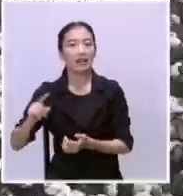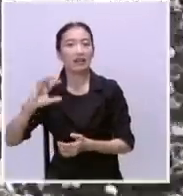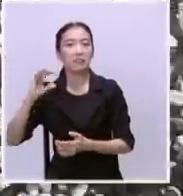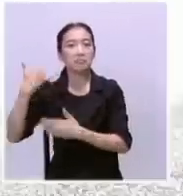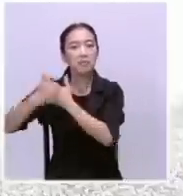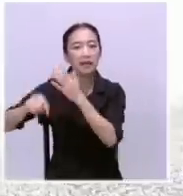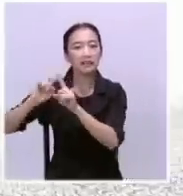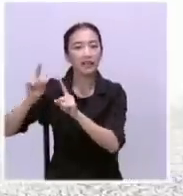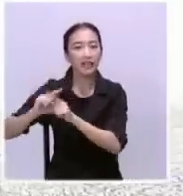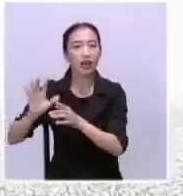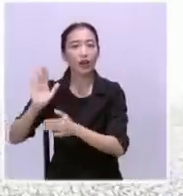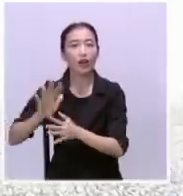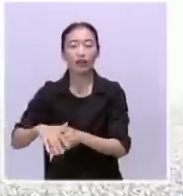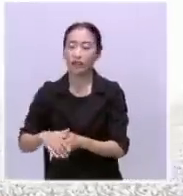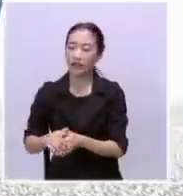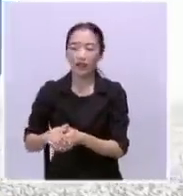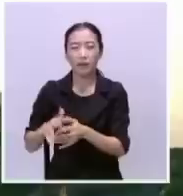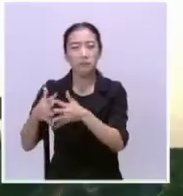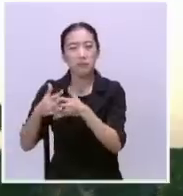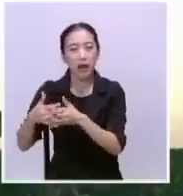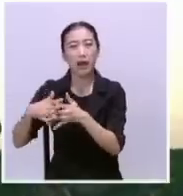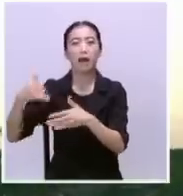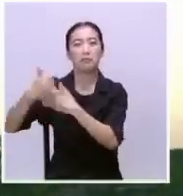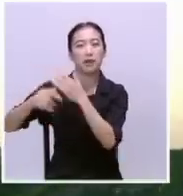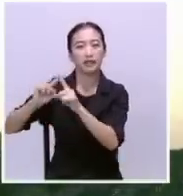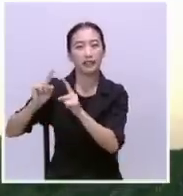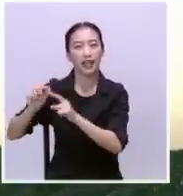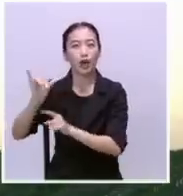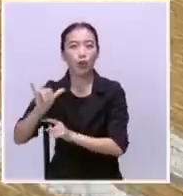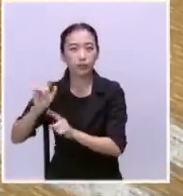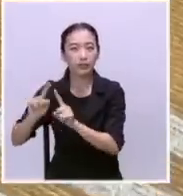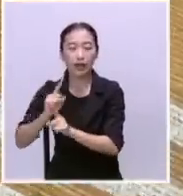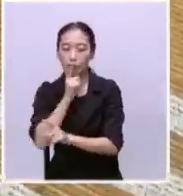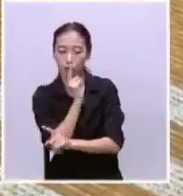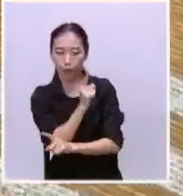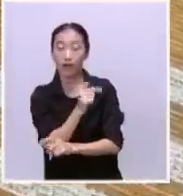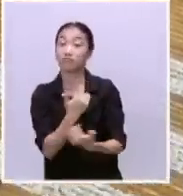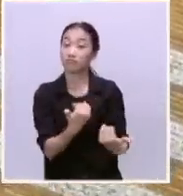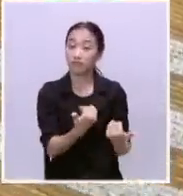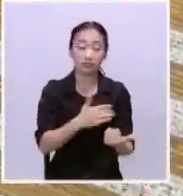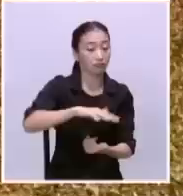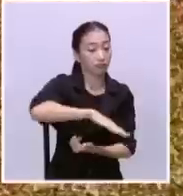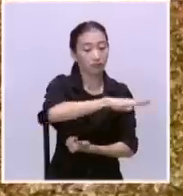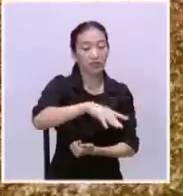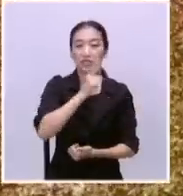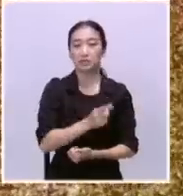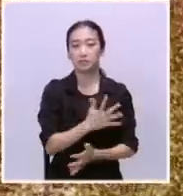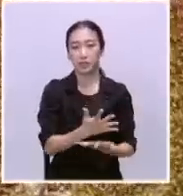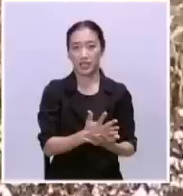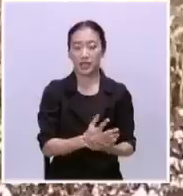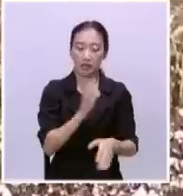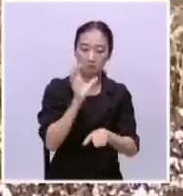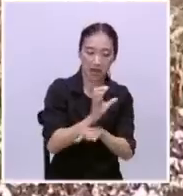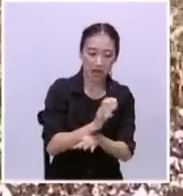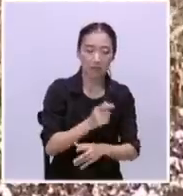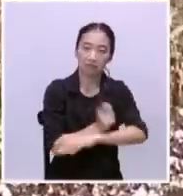าพันธุ์ในซินเจียงนั้นถือว่าเป็นเรื่องไร้สาระนะคะแล้วก็ไม่มีการบังคับใช้รายงานหนักในซินเจียงด้วยค่ะเพราะฉะนั้นการที่นักการเมืองอเมริกันแล้วก็ช